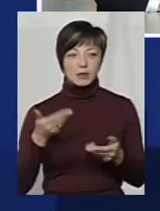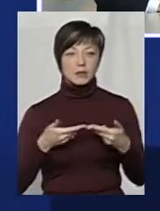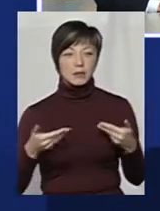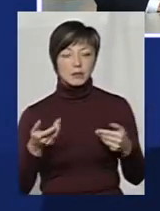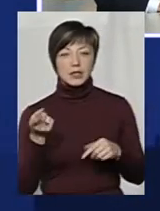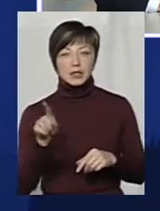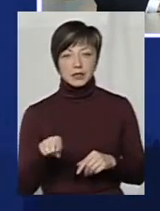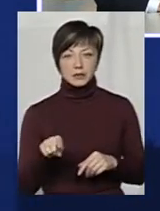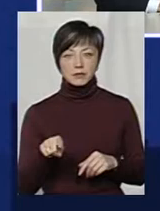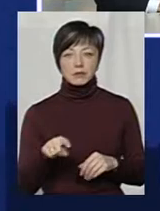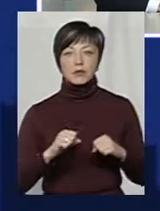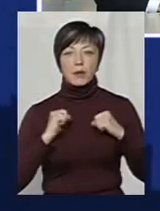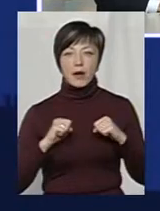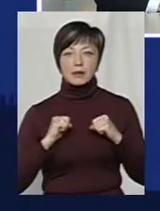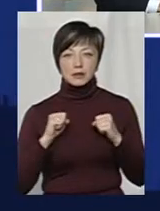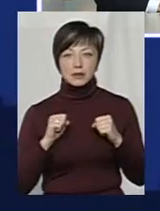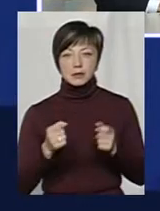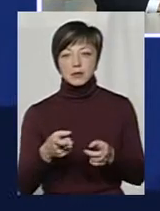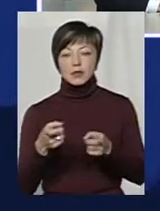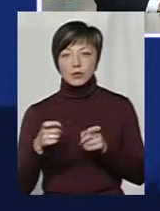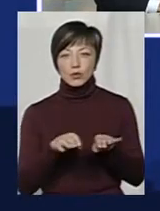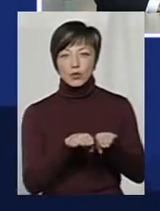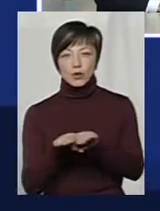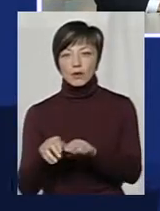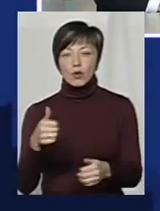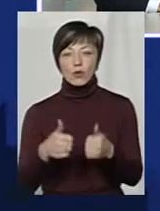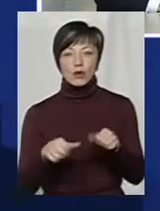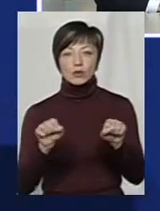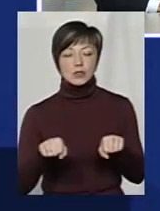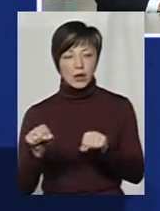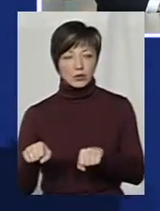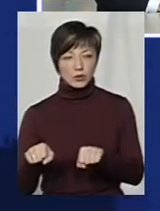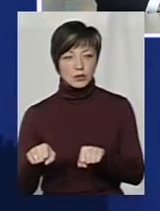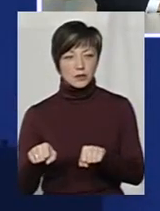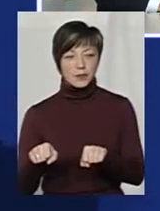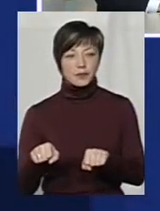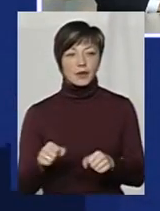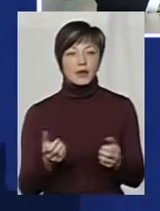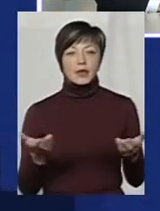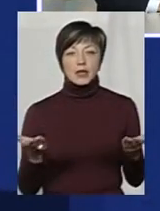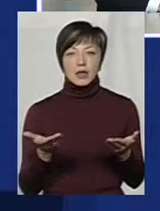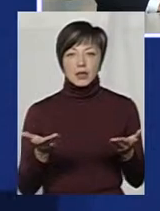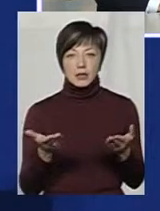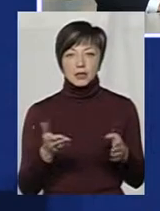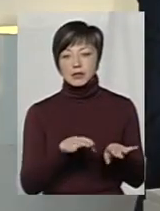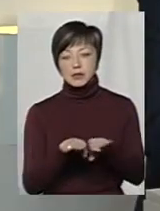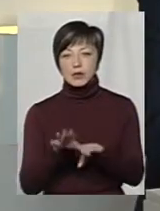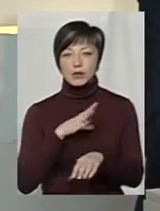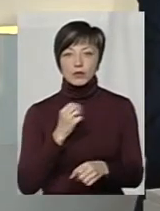їх намагались підтягнути до рівня конкурентоздатності. Тобто в якійсь мірі був зроблений